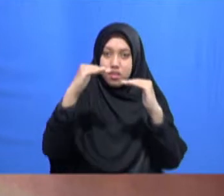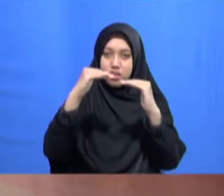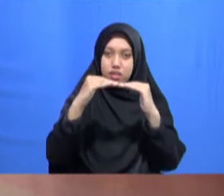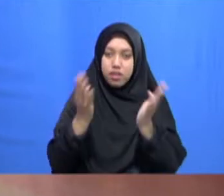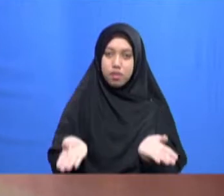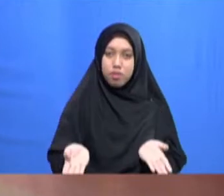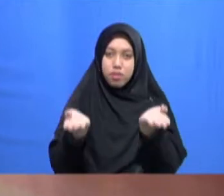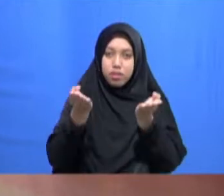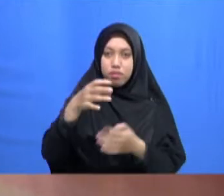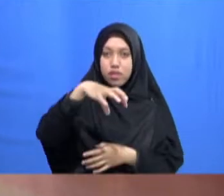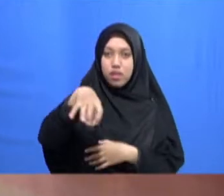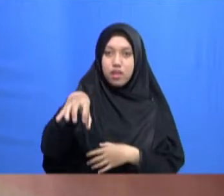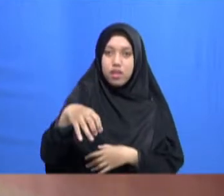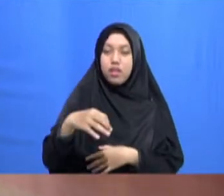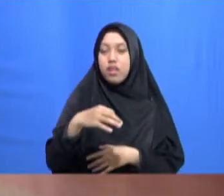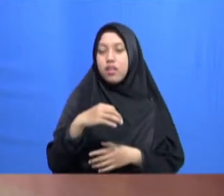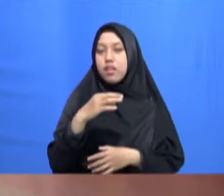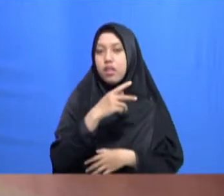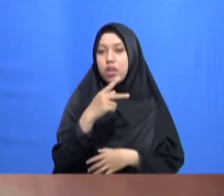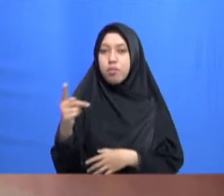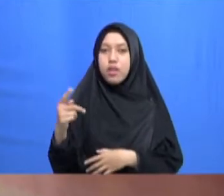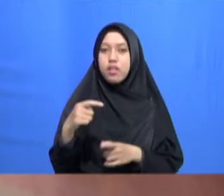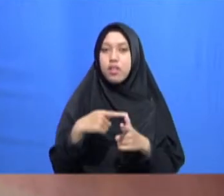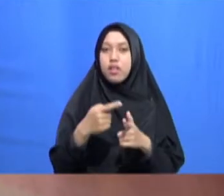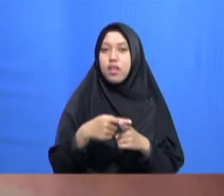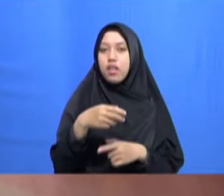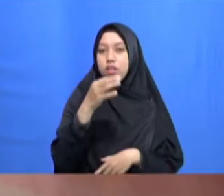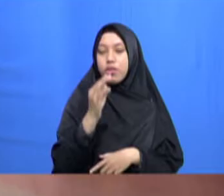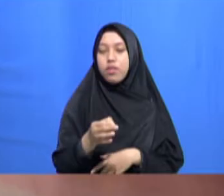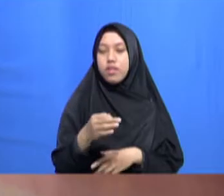daerah kabupaten, kota, dan provinsi dengan nasional,